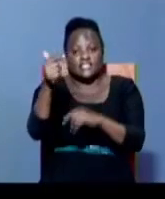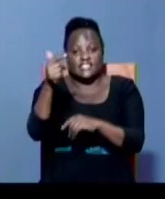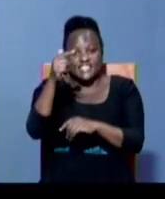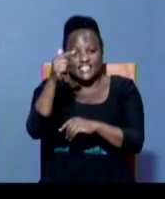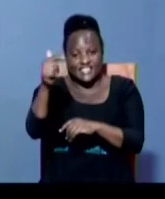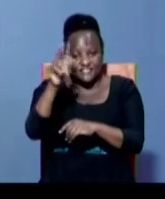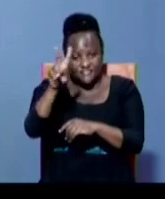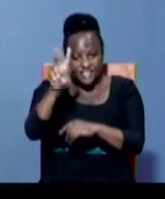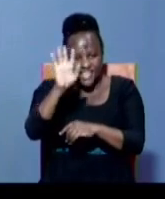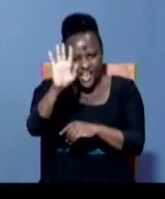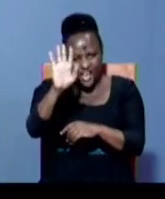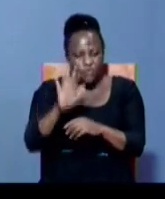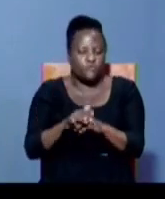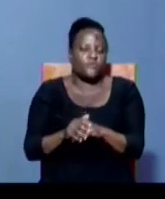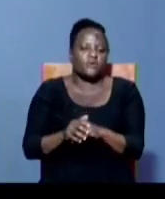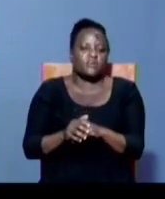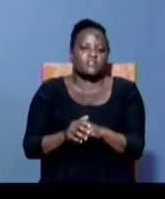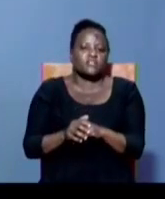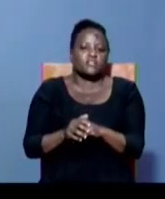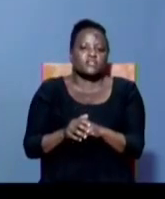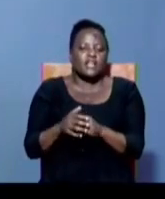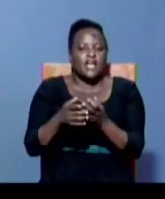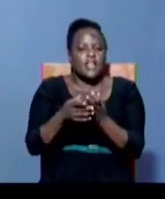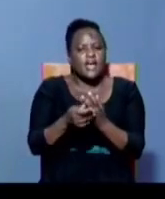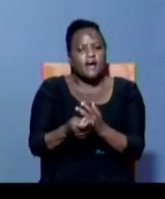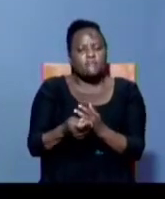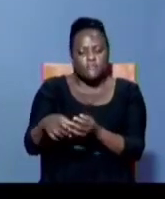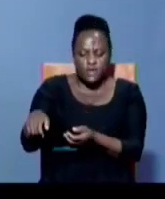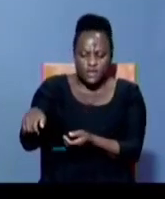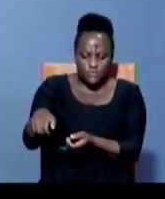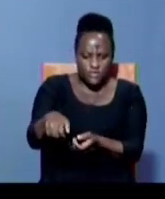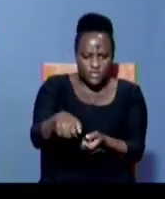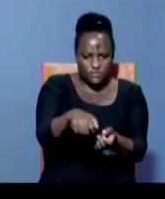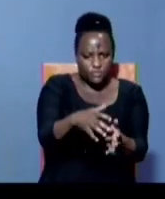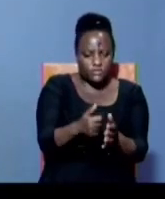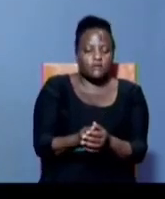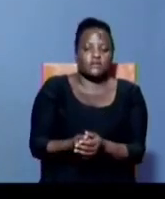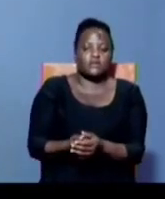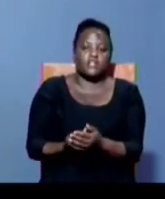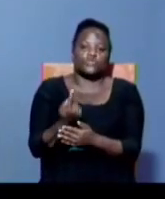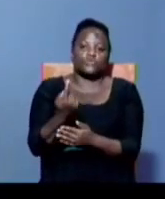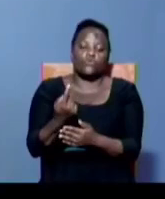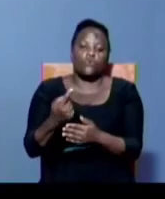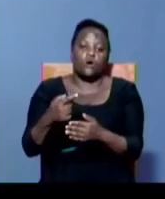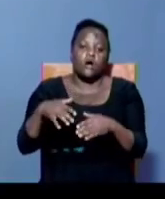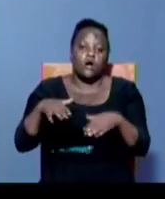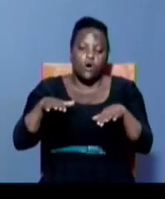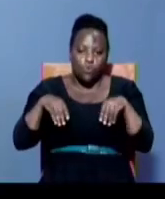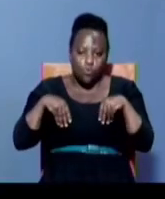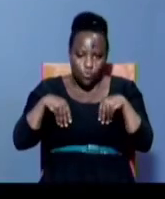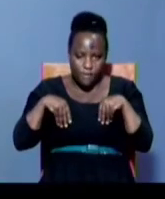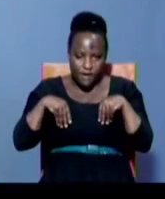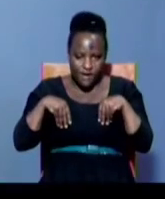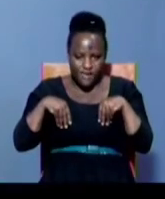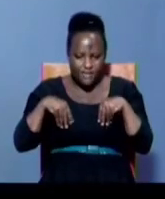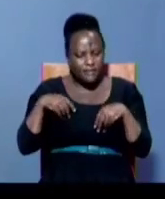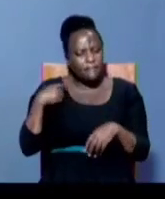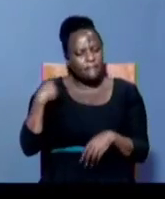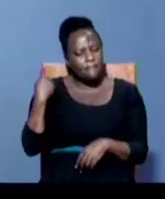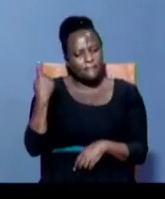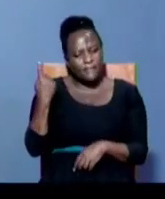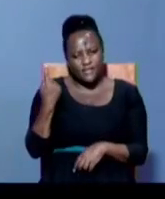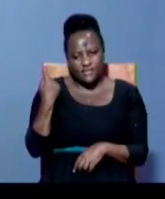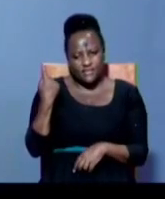inanyunyizwa kwa ajili ya ukubali. Inatoa ukubali ndio tu pekee. Ndio maana